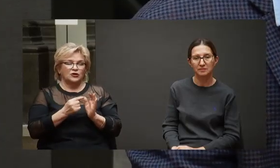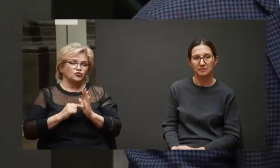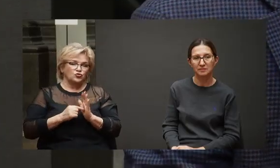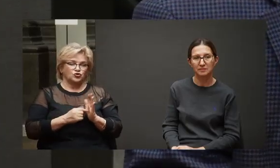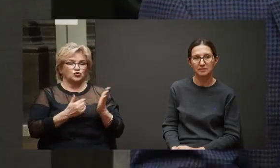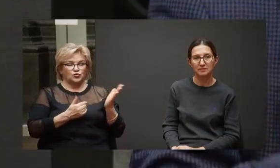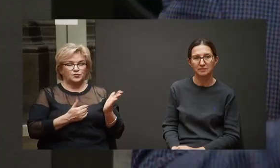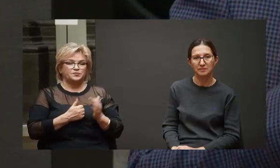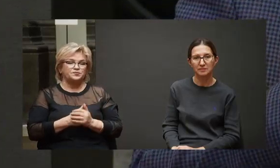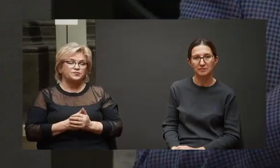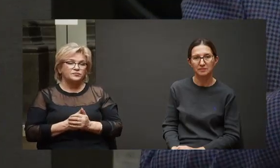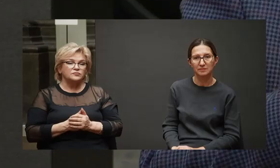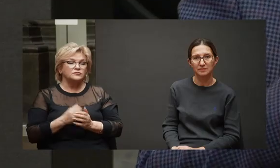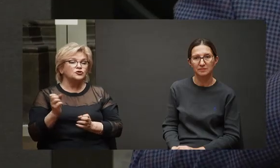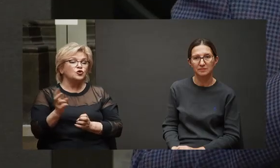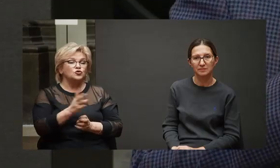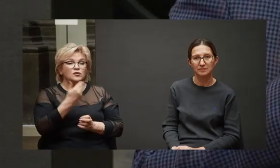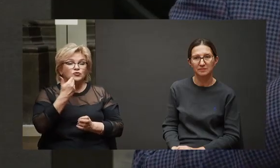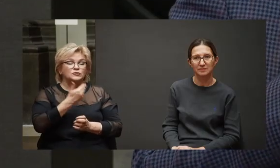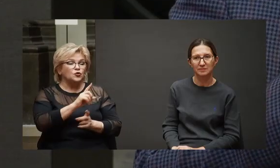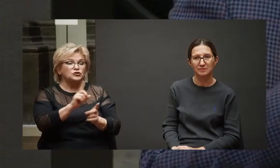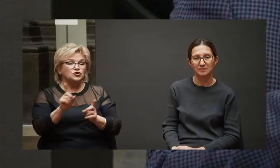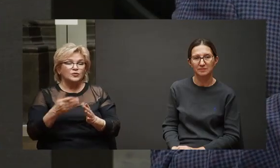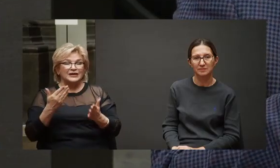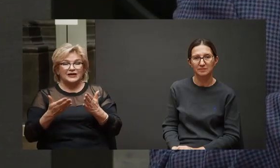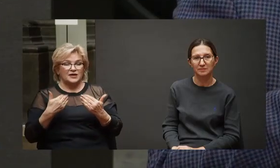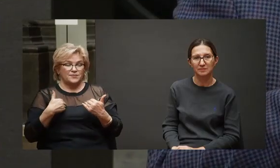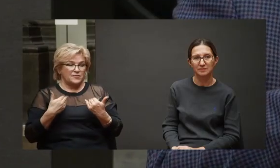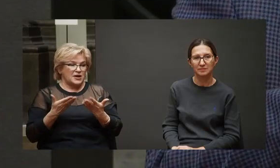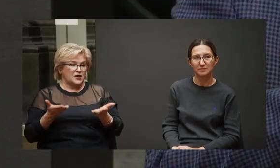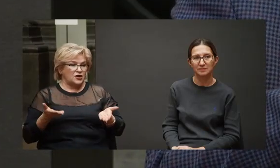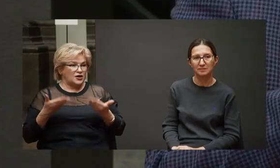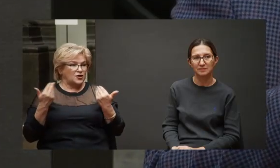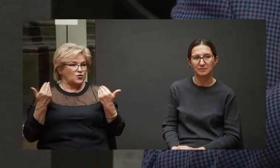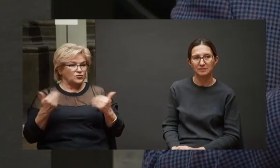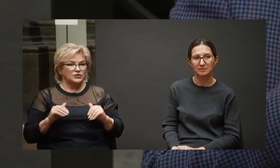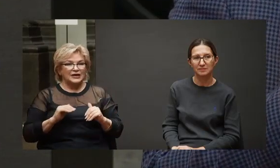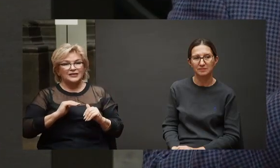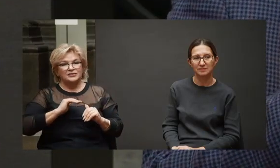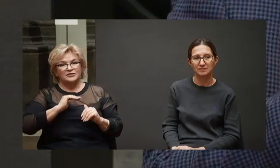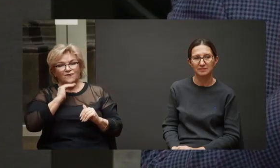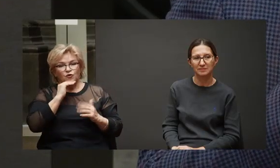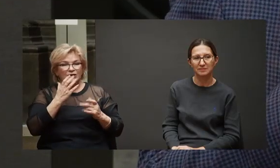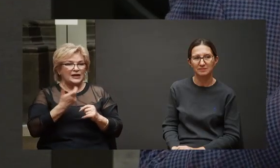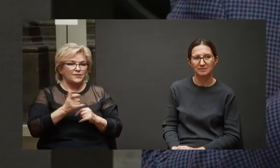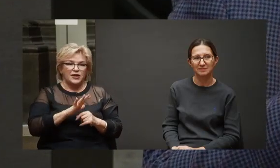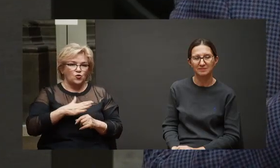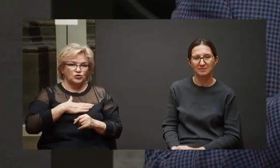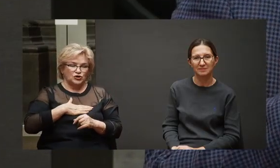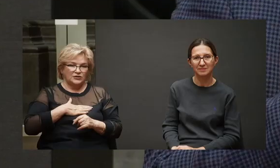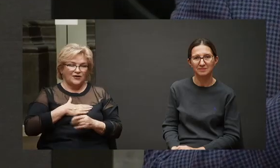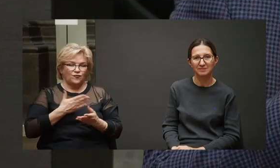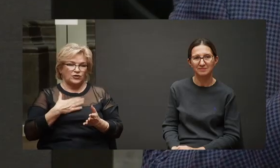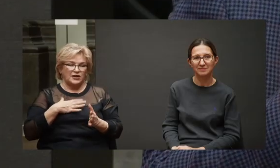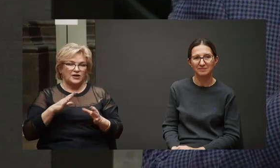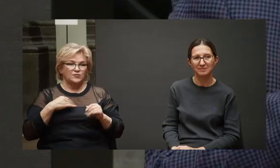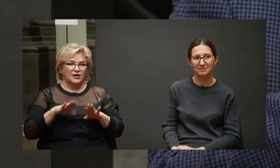различия. Еще кто-нибудь спросит что-нибудь, или мы довольны, или не очень довольны,